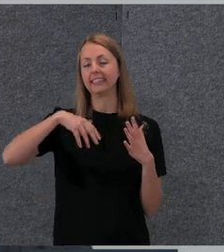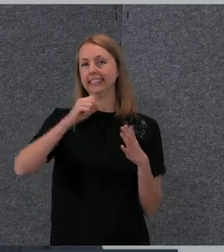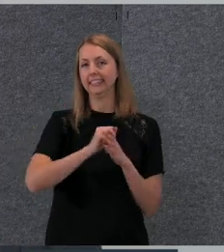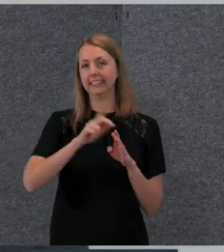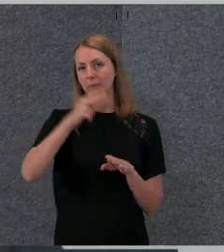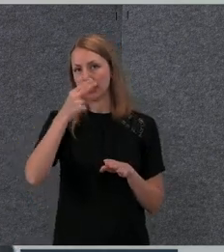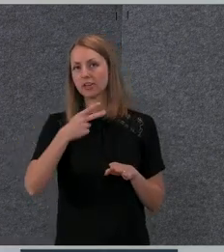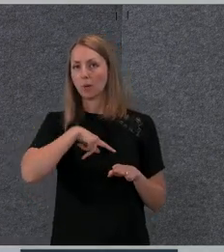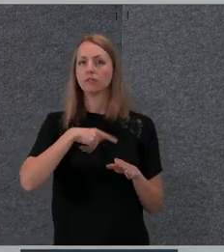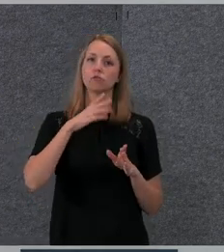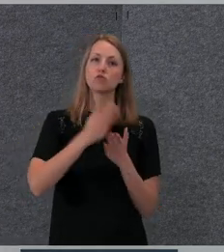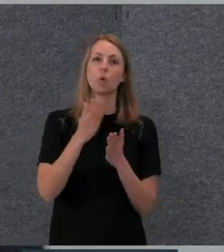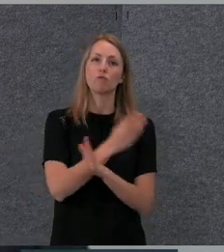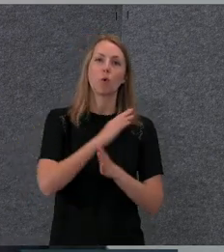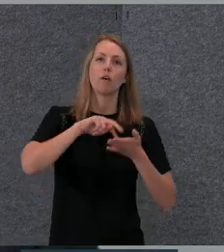erfahren.